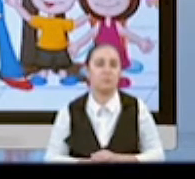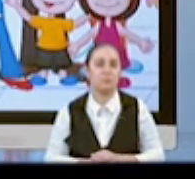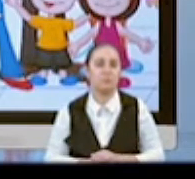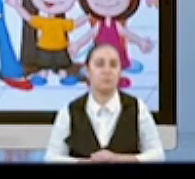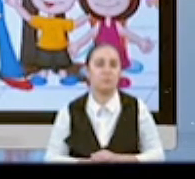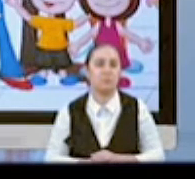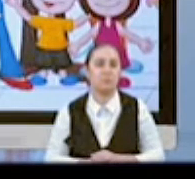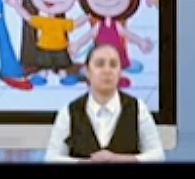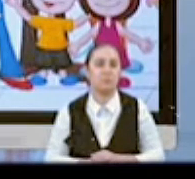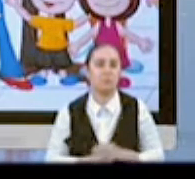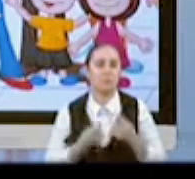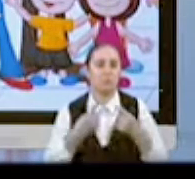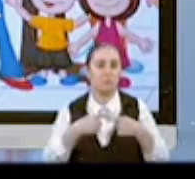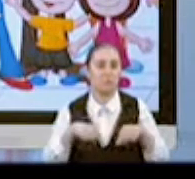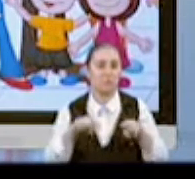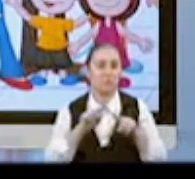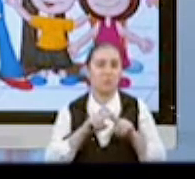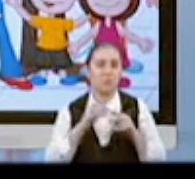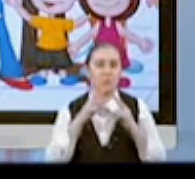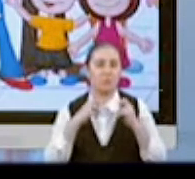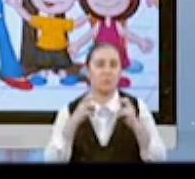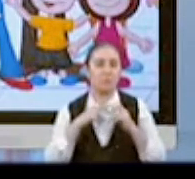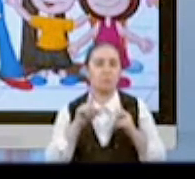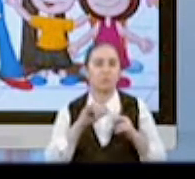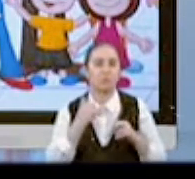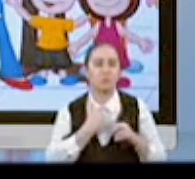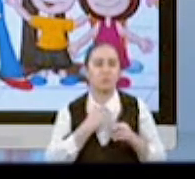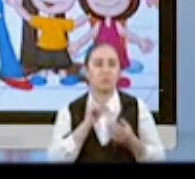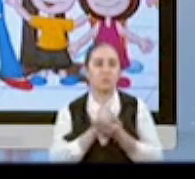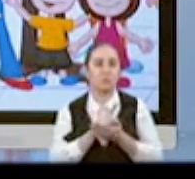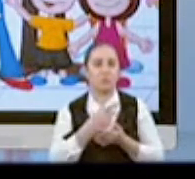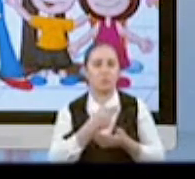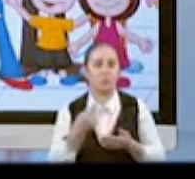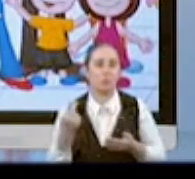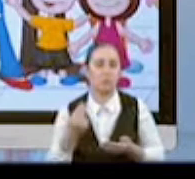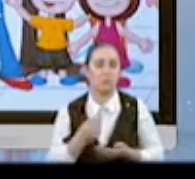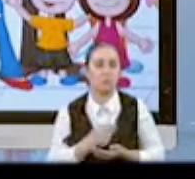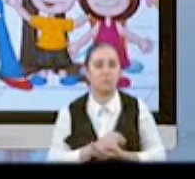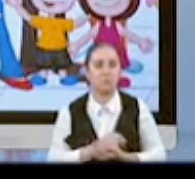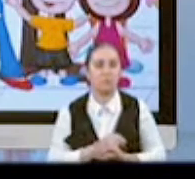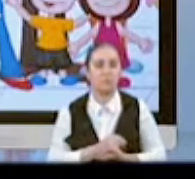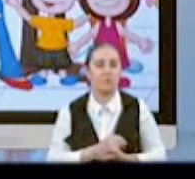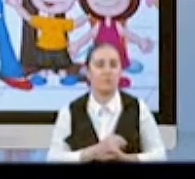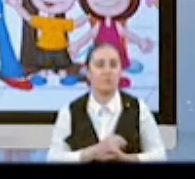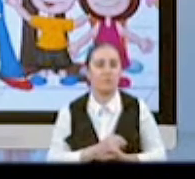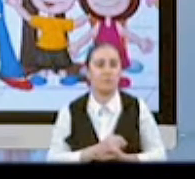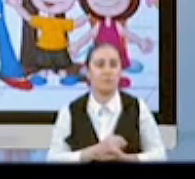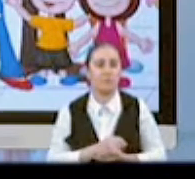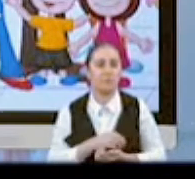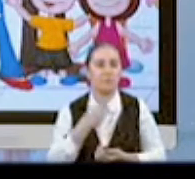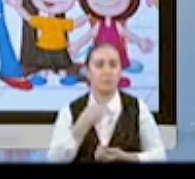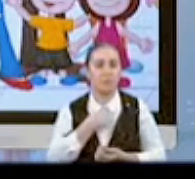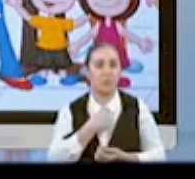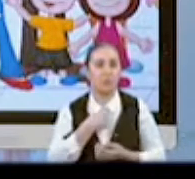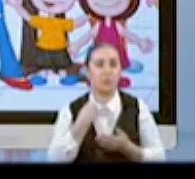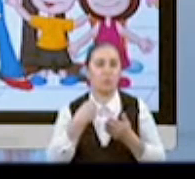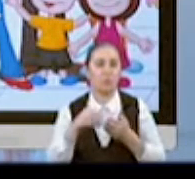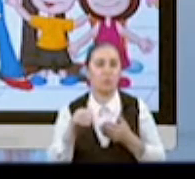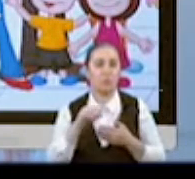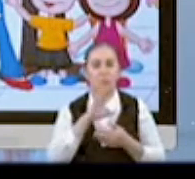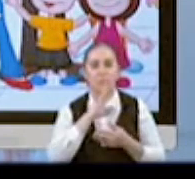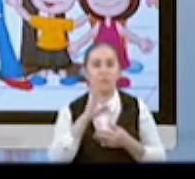сделать. Ну а теперь проверим, что же у нас должно получиться. Мне